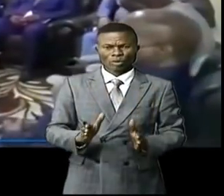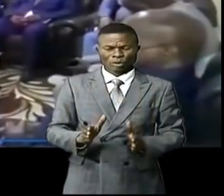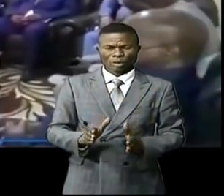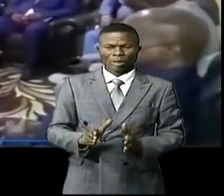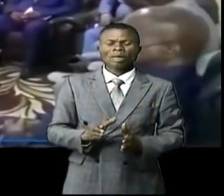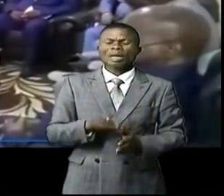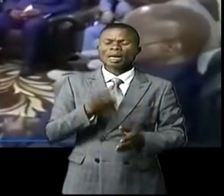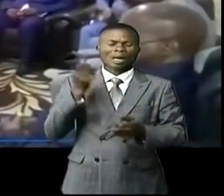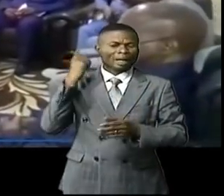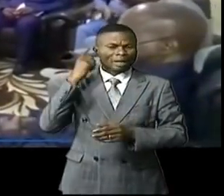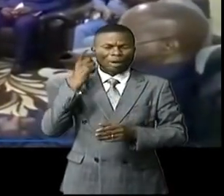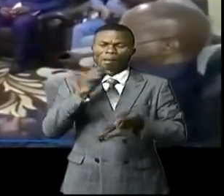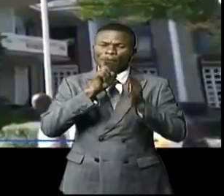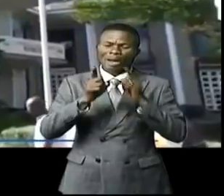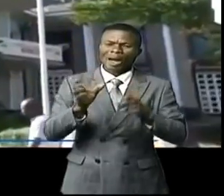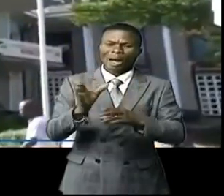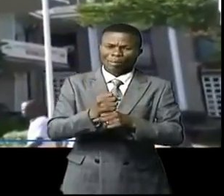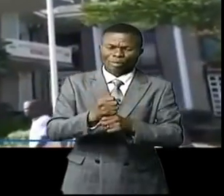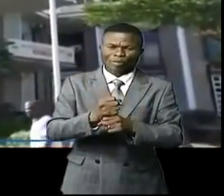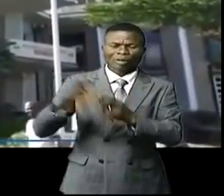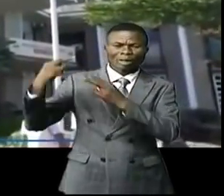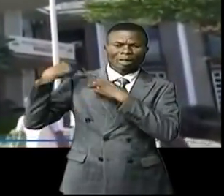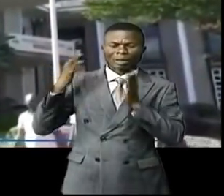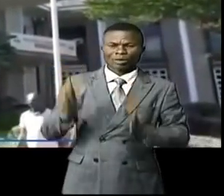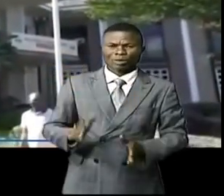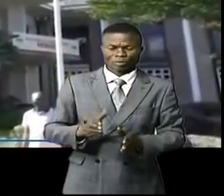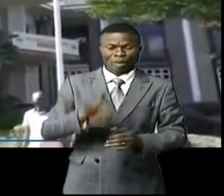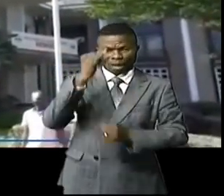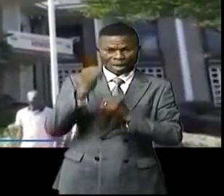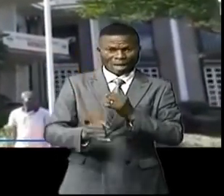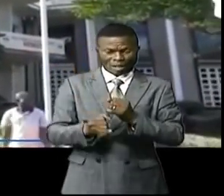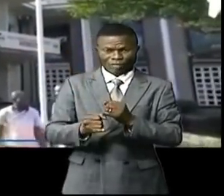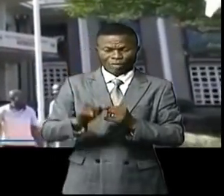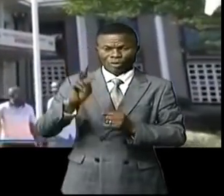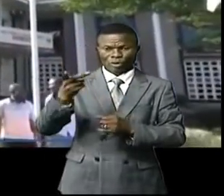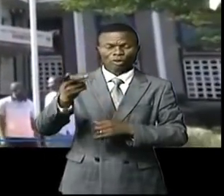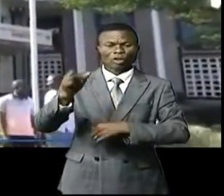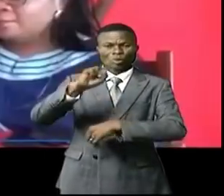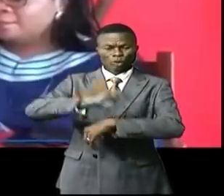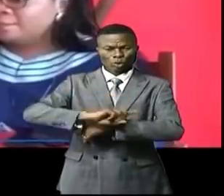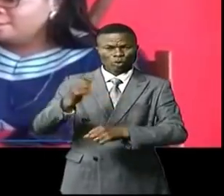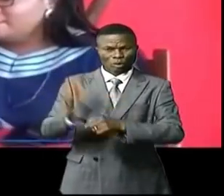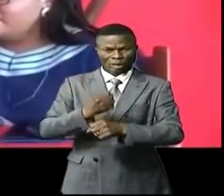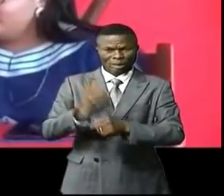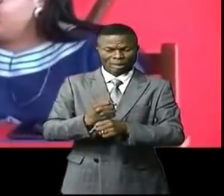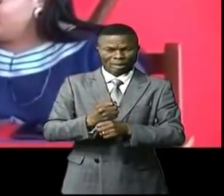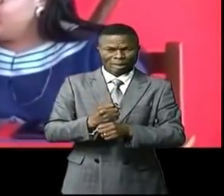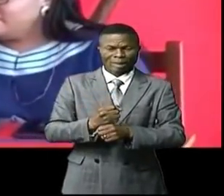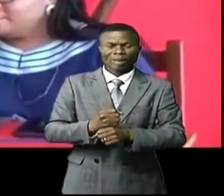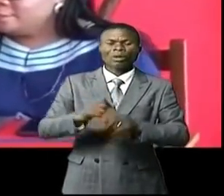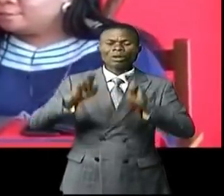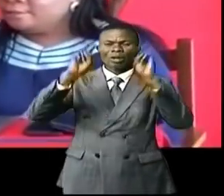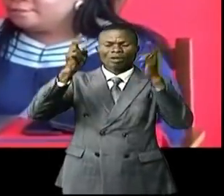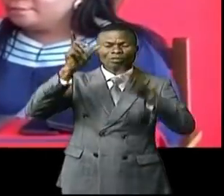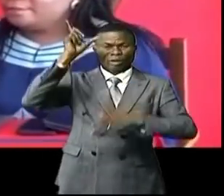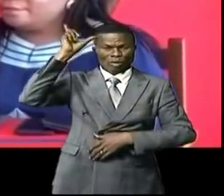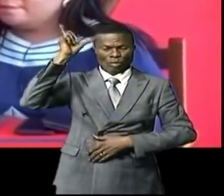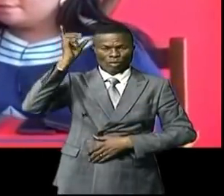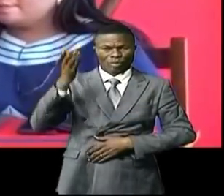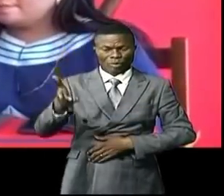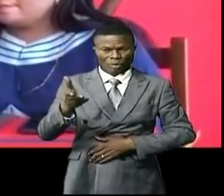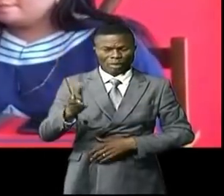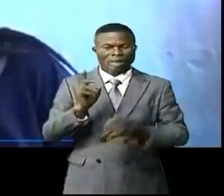bref entretien avec les responsables. Le point de chute pour cette deuxième journée de travail sera à l'hôtel de ville de Lubumbashi. Ils